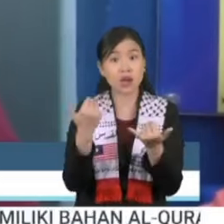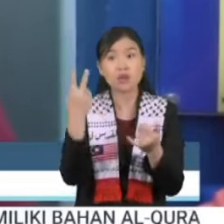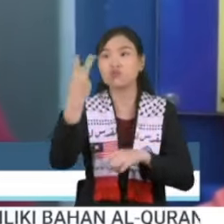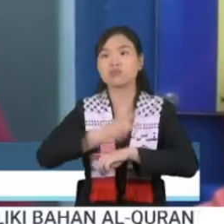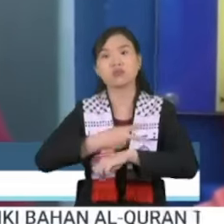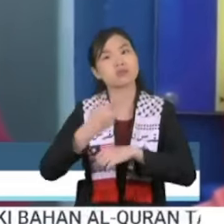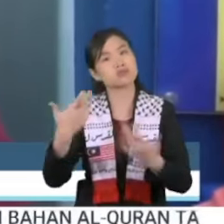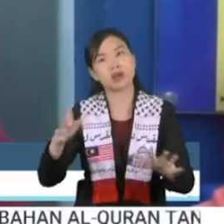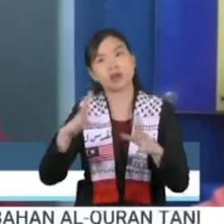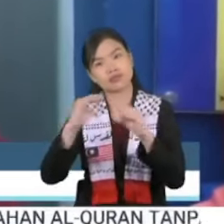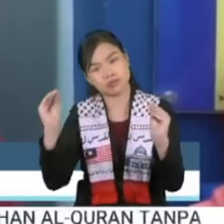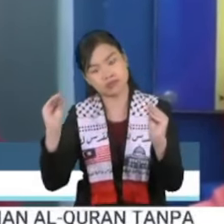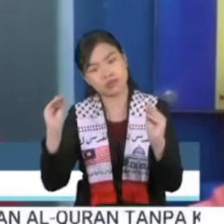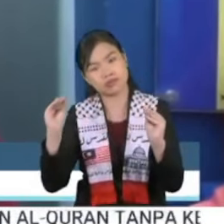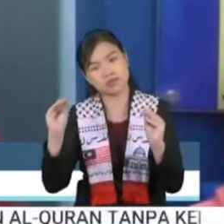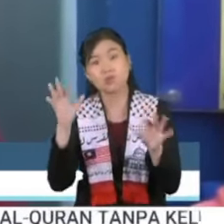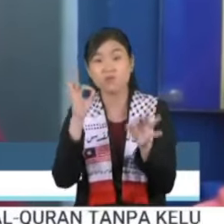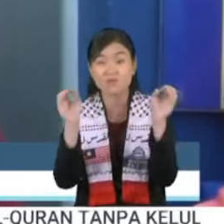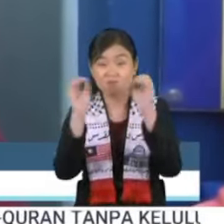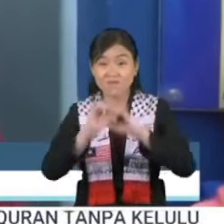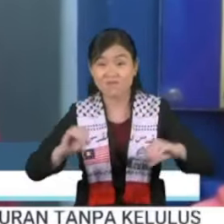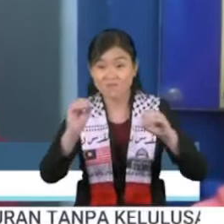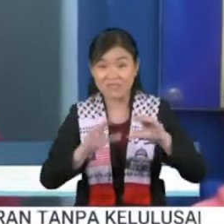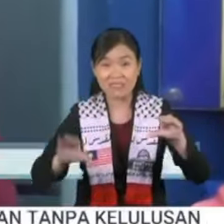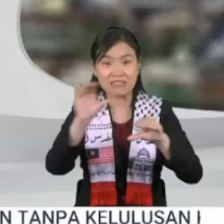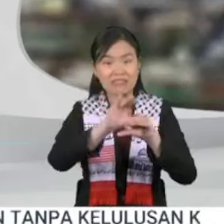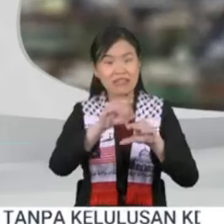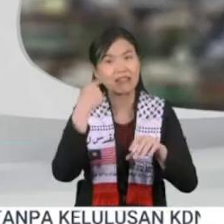Maknanya kalau tak ada subsidi memang teruklah rasanya.